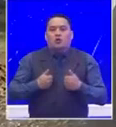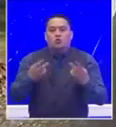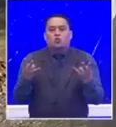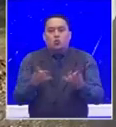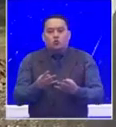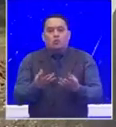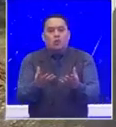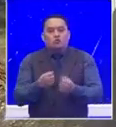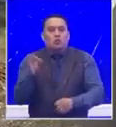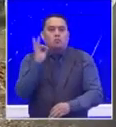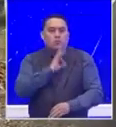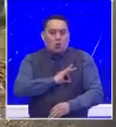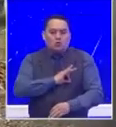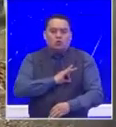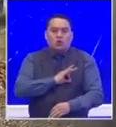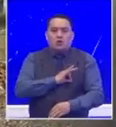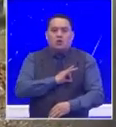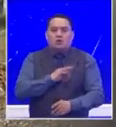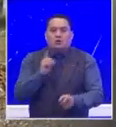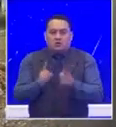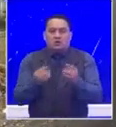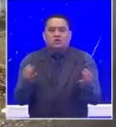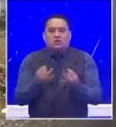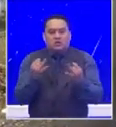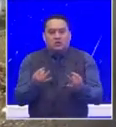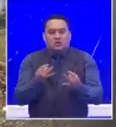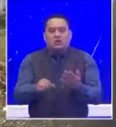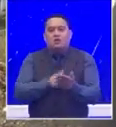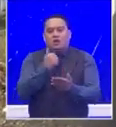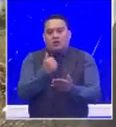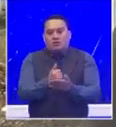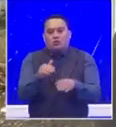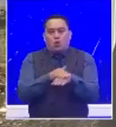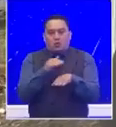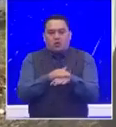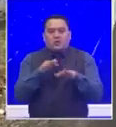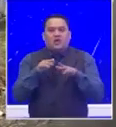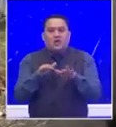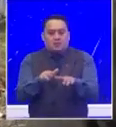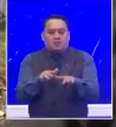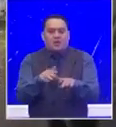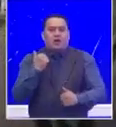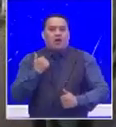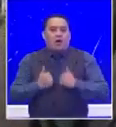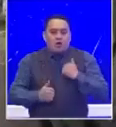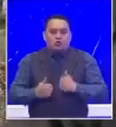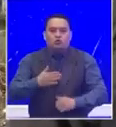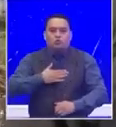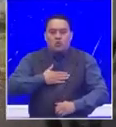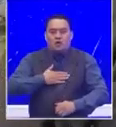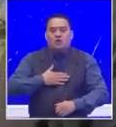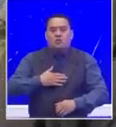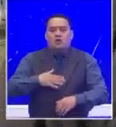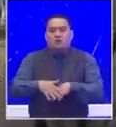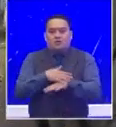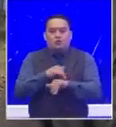нуждающиеся получают пользу, а молодежь занимается поистине интересным, а самое главное – благим делом. Я очень сильно горжусь своими земляками. Надеюсь, что